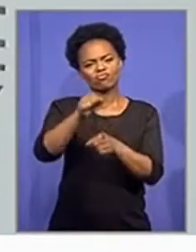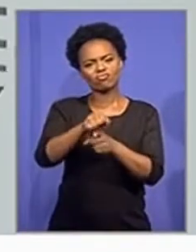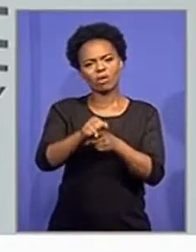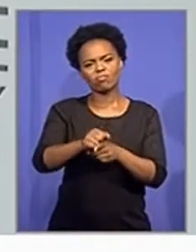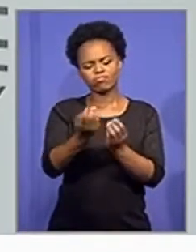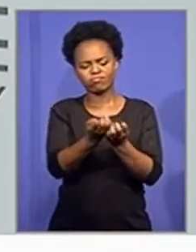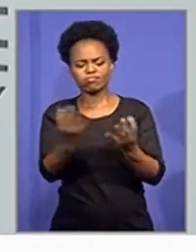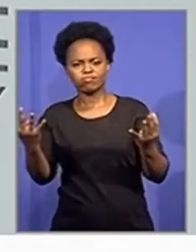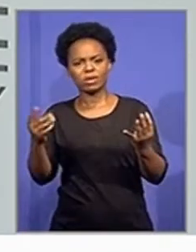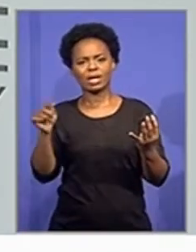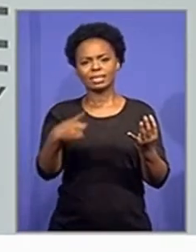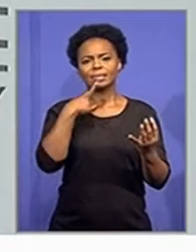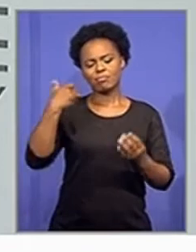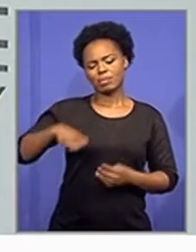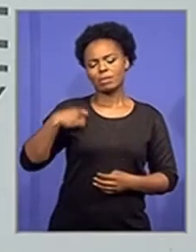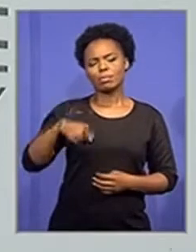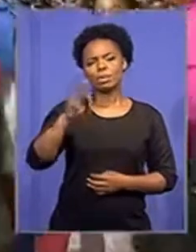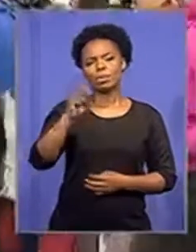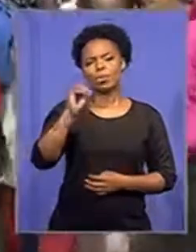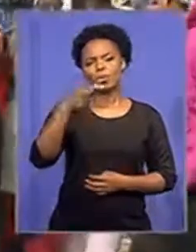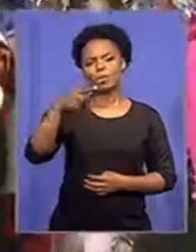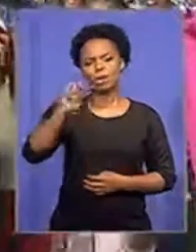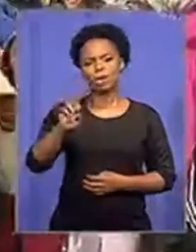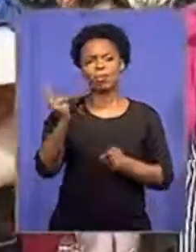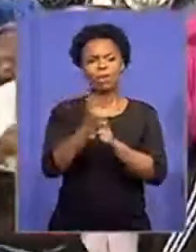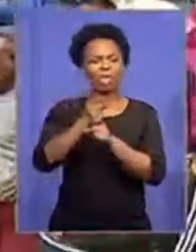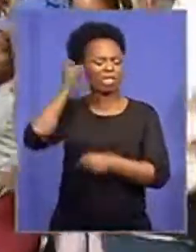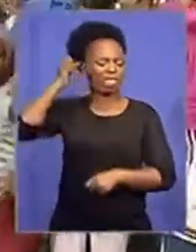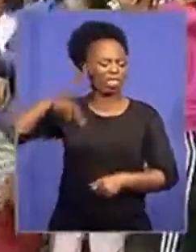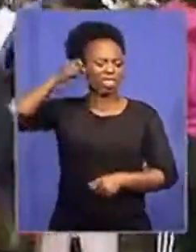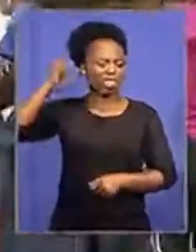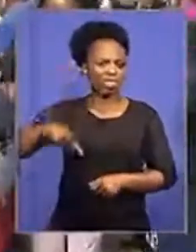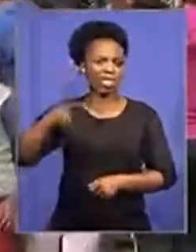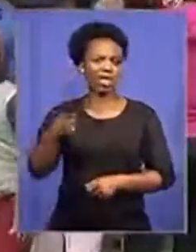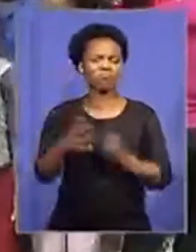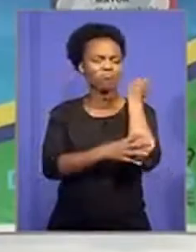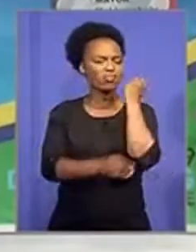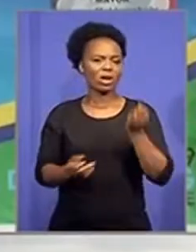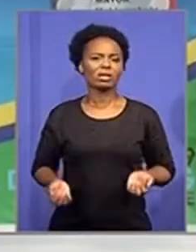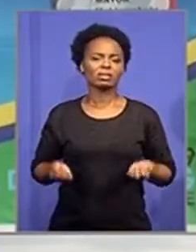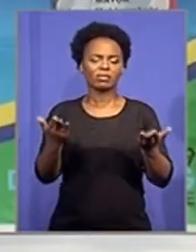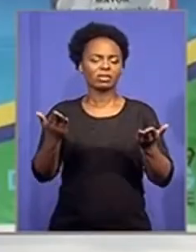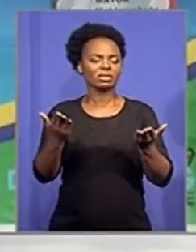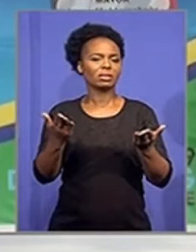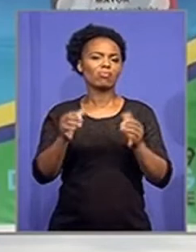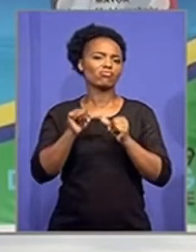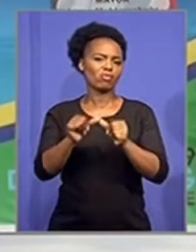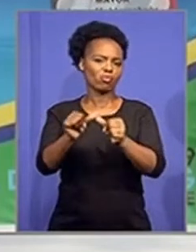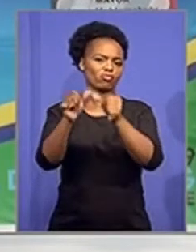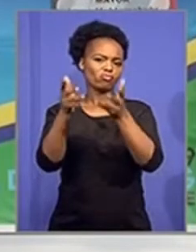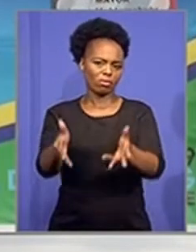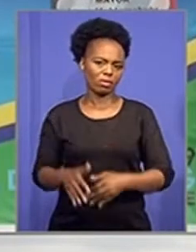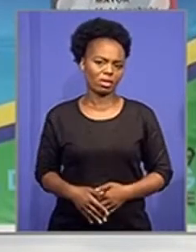ka hore masepala wa Mohokare o iphapanyetsa ditseko tsa bona tsa phano e fokolang ya ditshebeletso. Ba bile ba ipiletsa